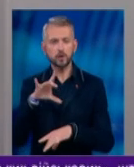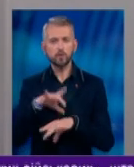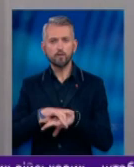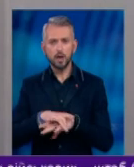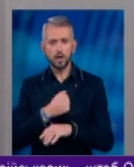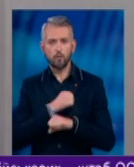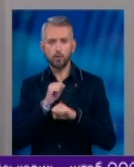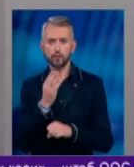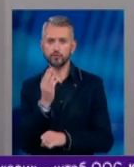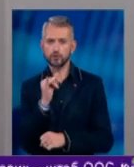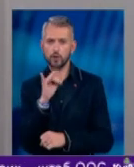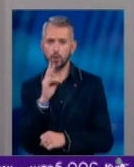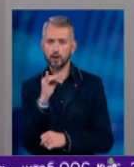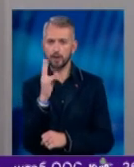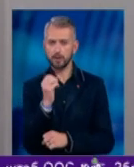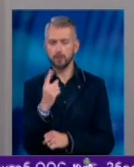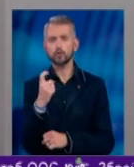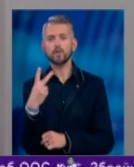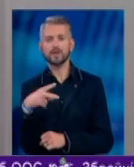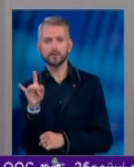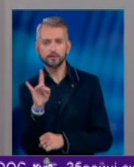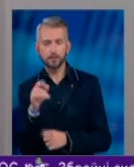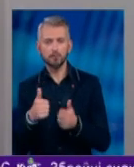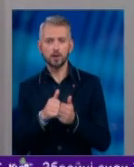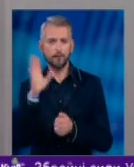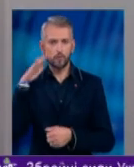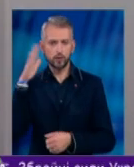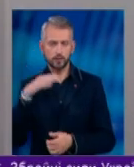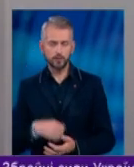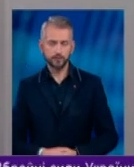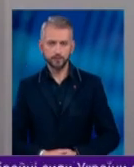оборонці Широкіного та 120-го калібру в районі Водяно.